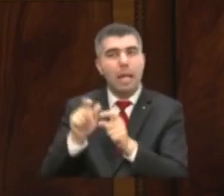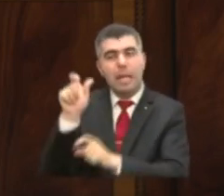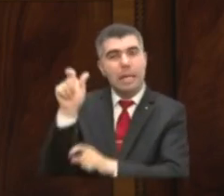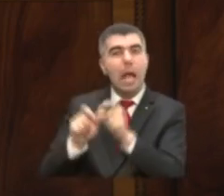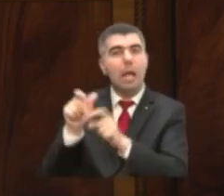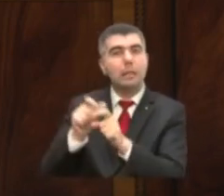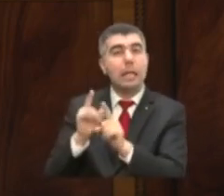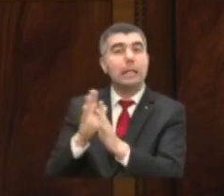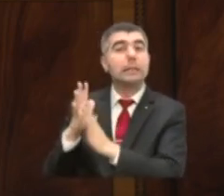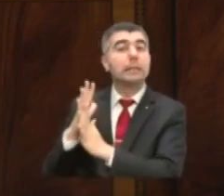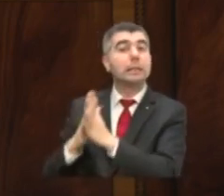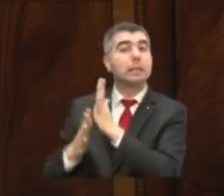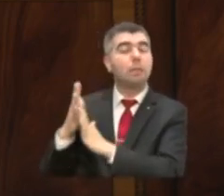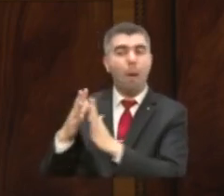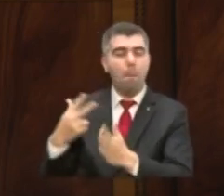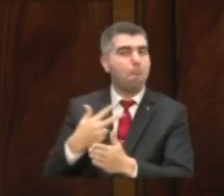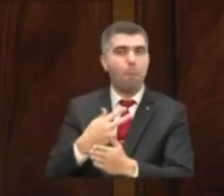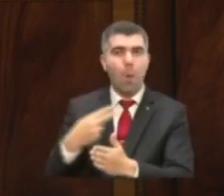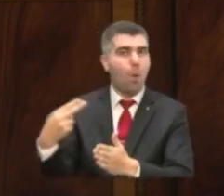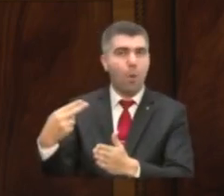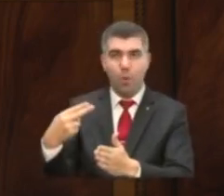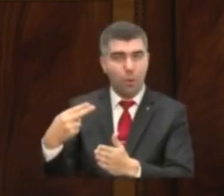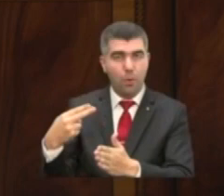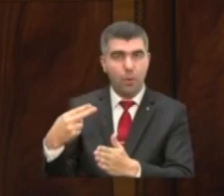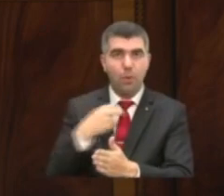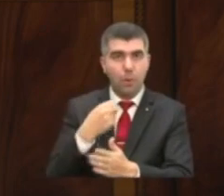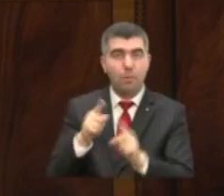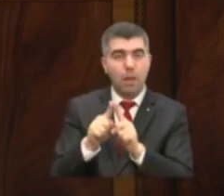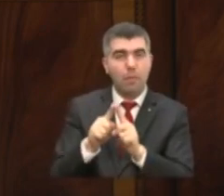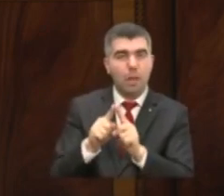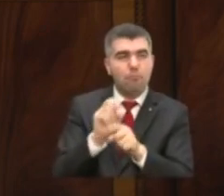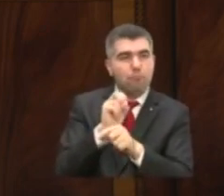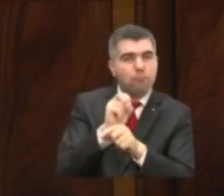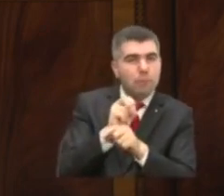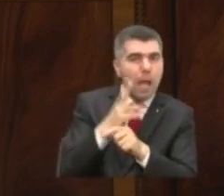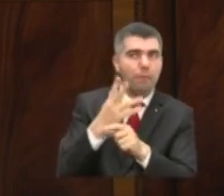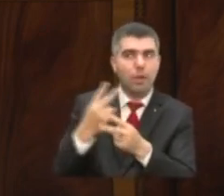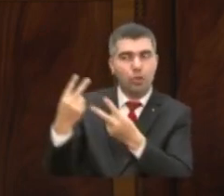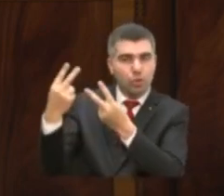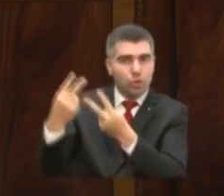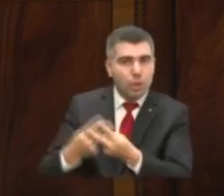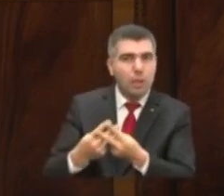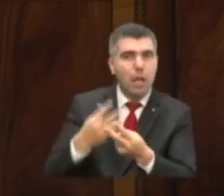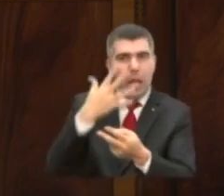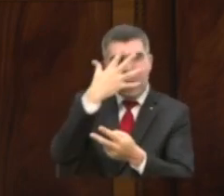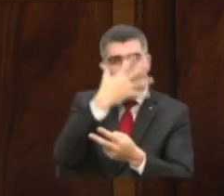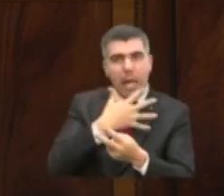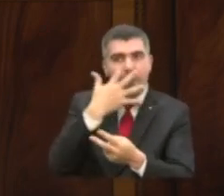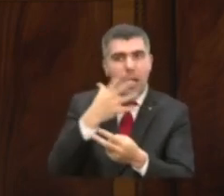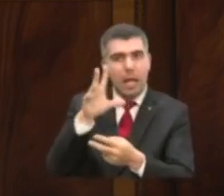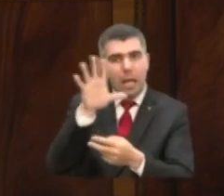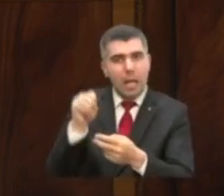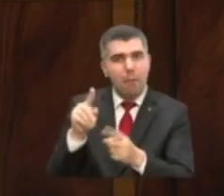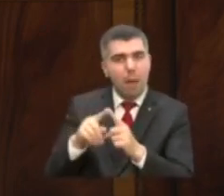جدا، لأن احنا ماشي رفضي للمهاجرين، هذه الهجرة هذه ظاهرة إنسانية بشرية، وإخوان الأفارقة مرحبا بهم، ولكن يجب